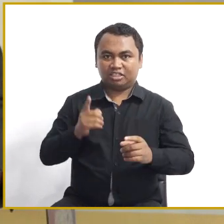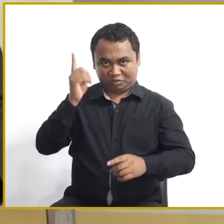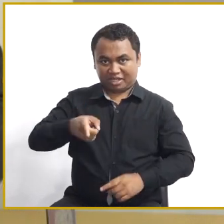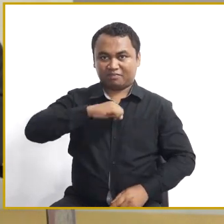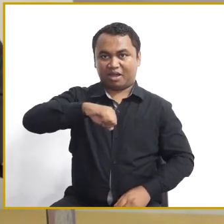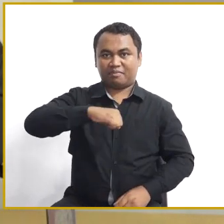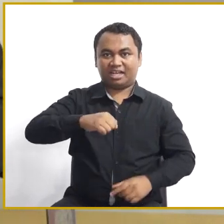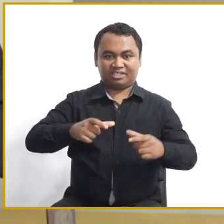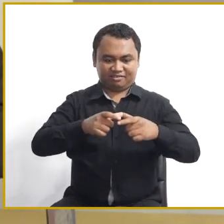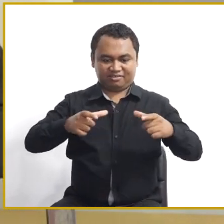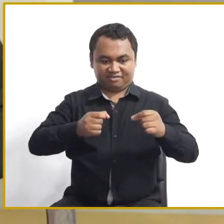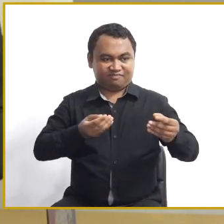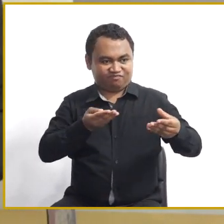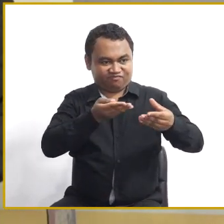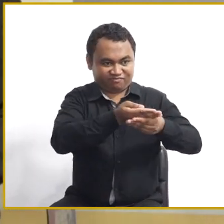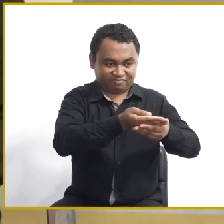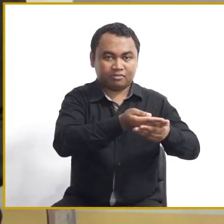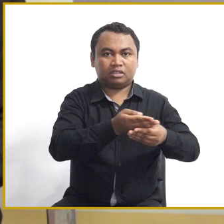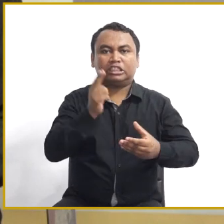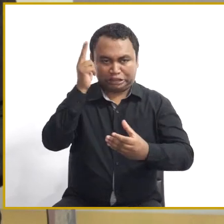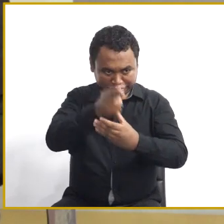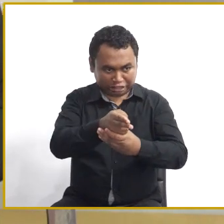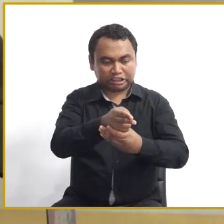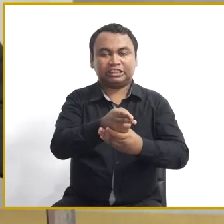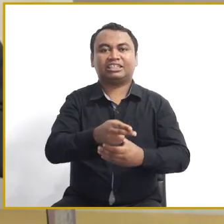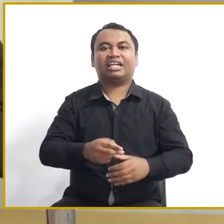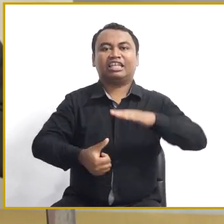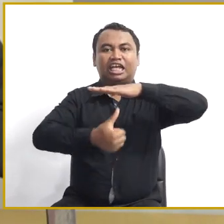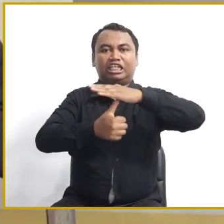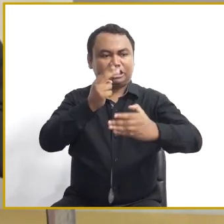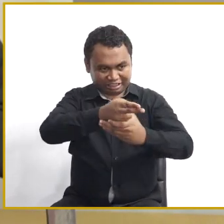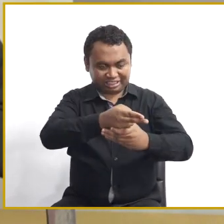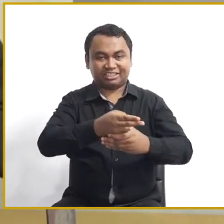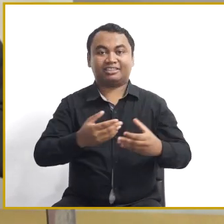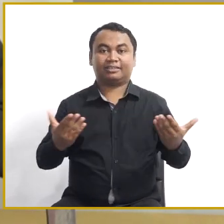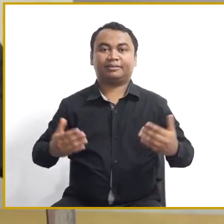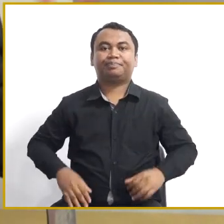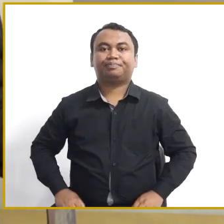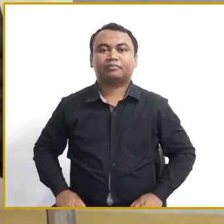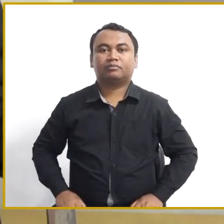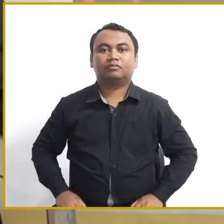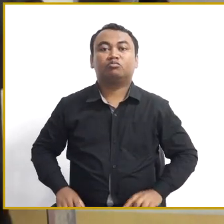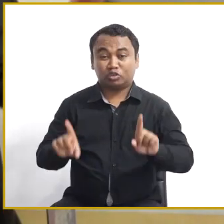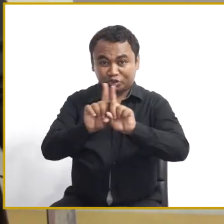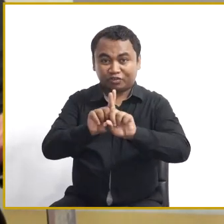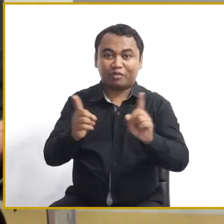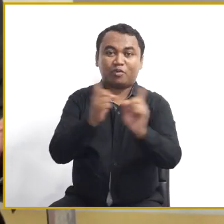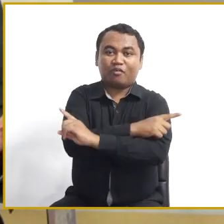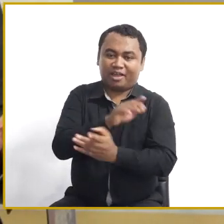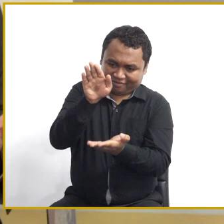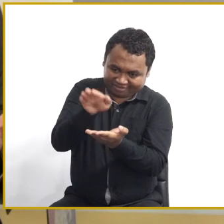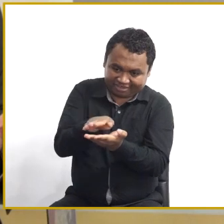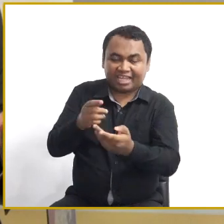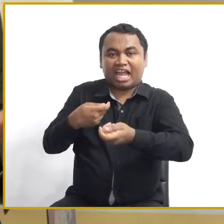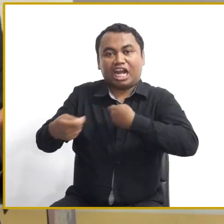hotratrany directeur anao ianao efa taizy ty vola mandehandeha ty ry abrahama razafy. Na ny tsolotra ary zany dia hiena